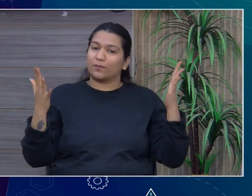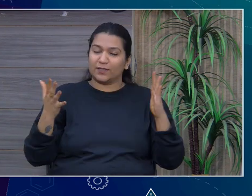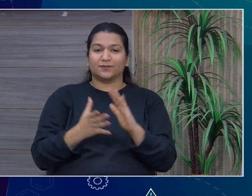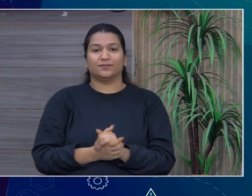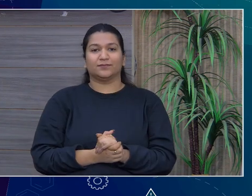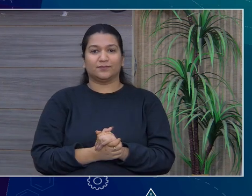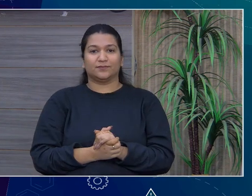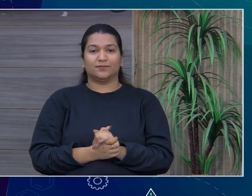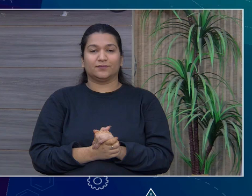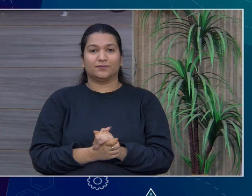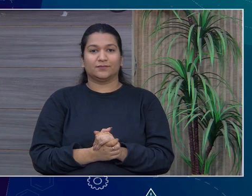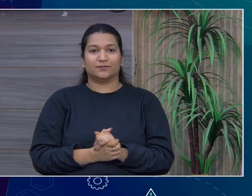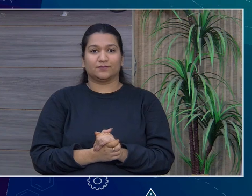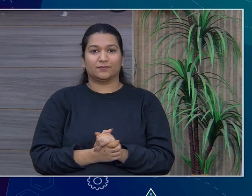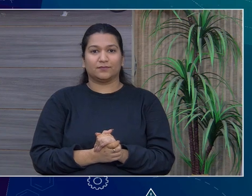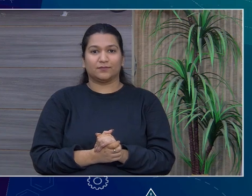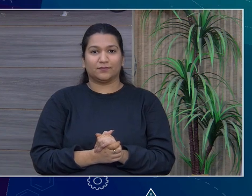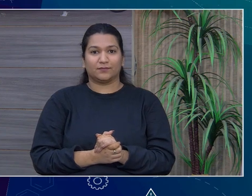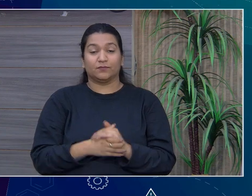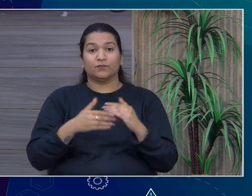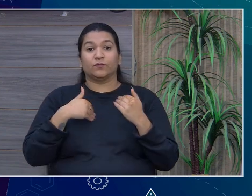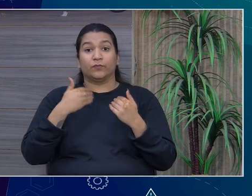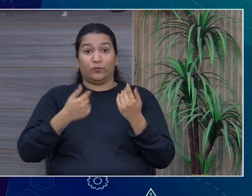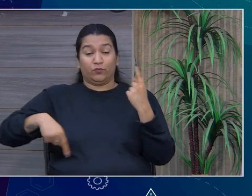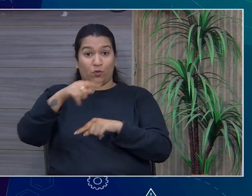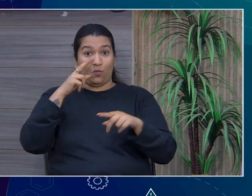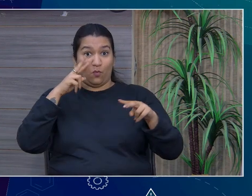धन्यवाद। थैंक यू सर, थैंक यू। जितने भी दर्शक इस प्रोग्राम को देख रहे थे उनको भी बहुत